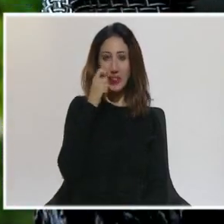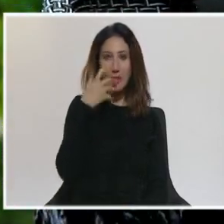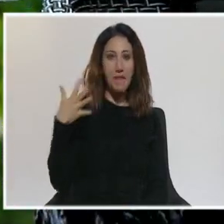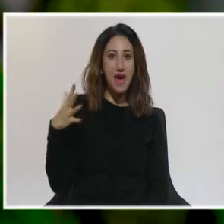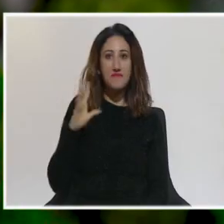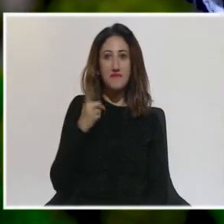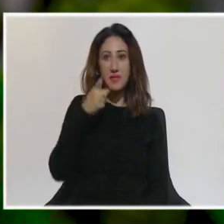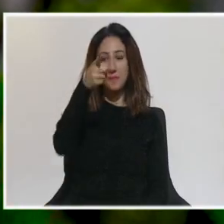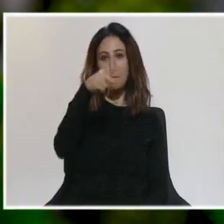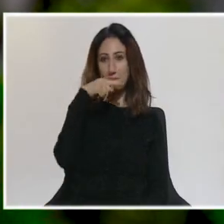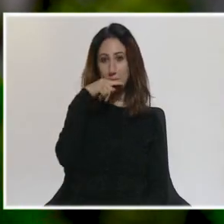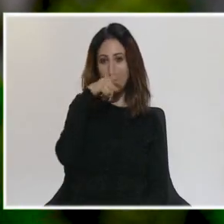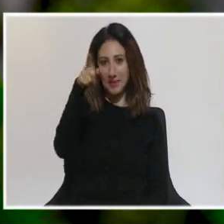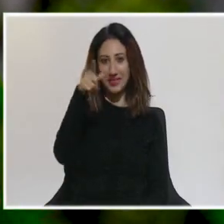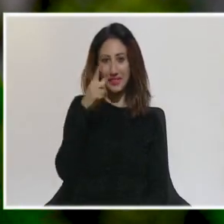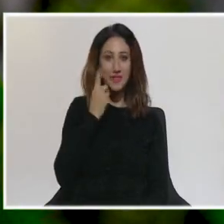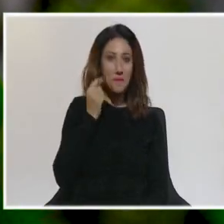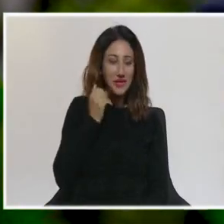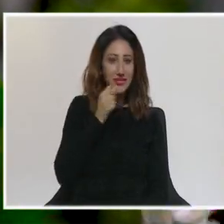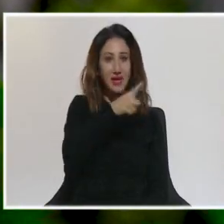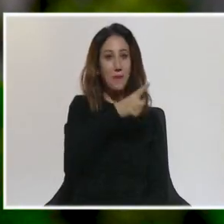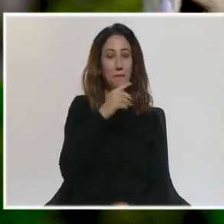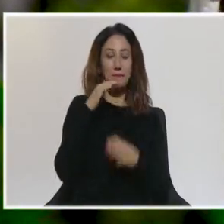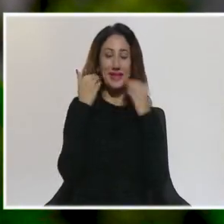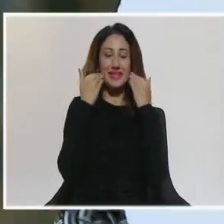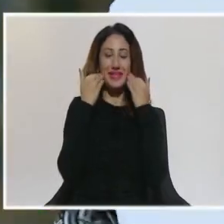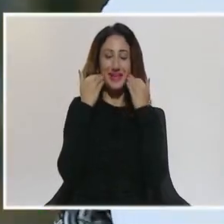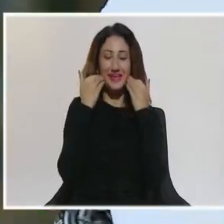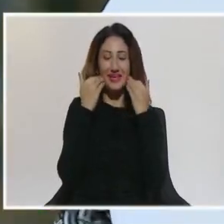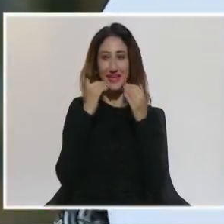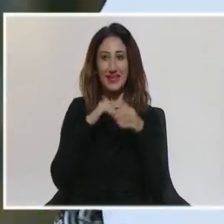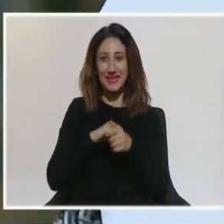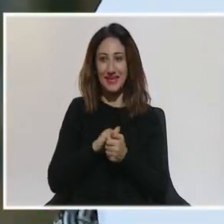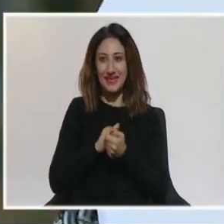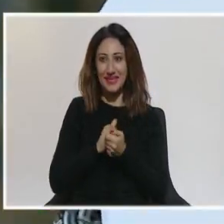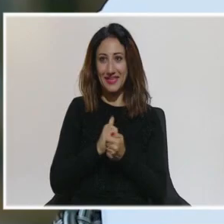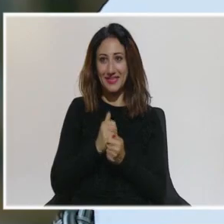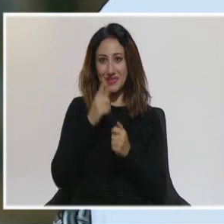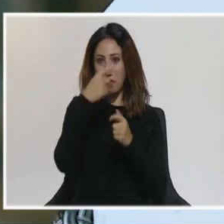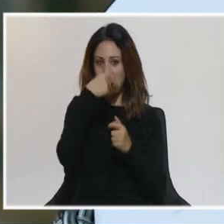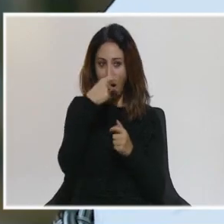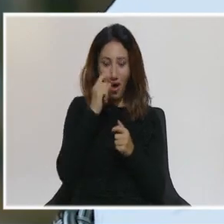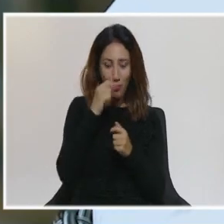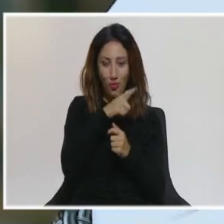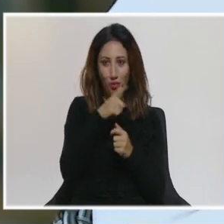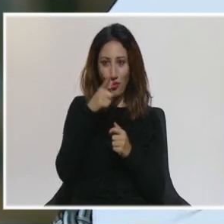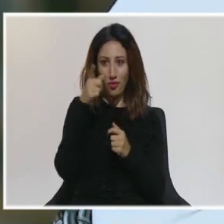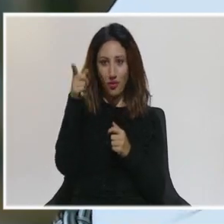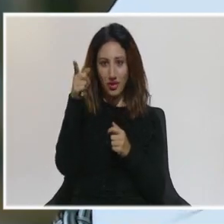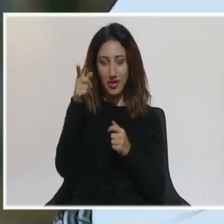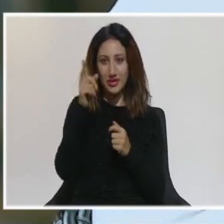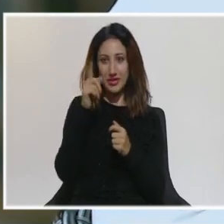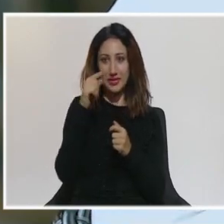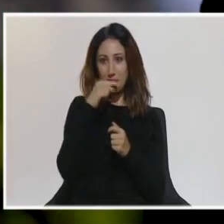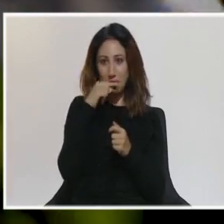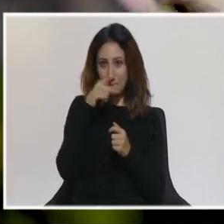بتعملي ايه؟ ضحكيهولي يلا. لا مطلوب منك حالا تضحكيه. لا هي هي جنى بعد الدموع دي كلها لازم تضحكيه. جنى الحاحة بيبصلوا لكل